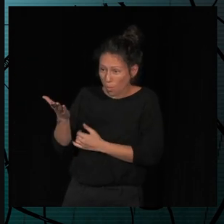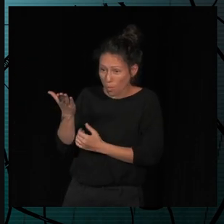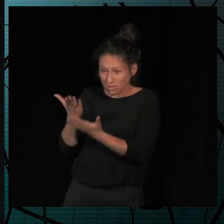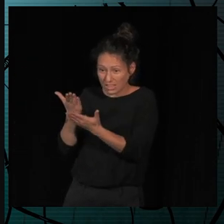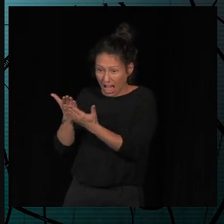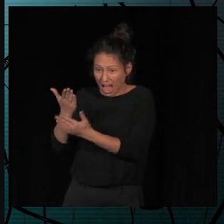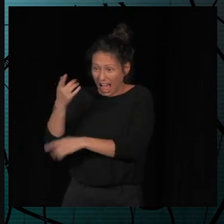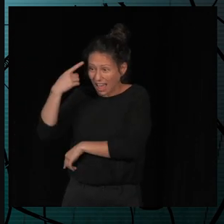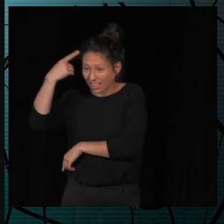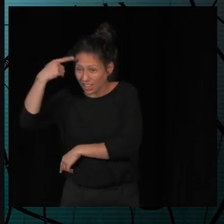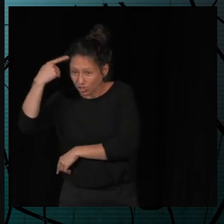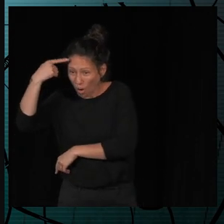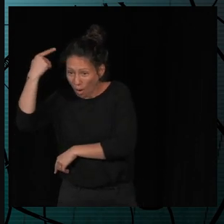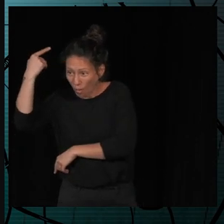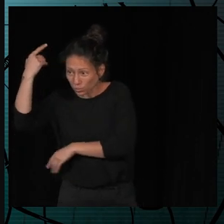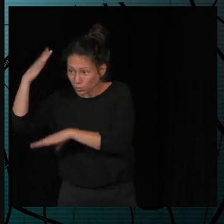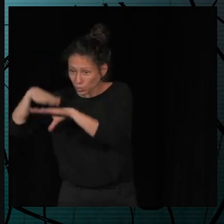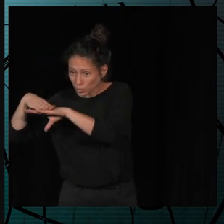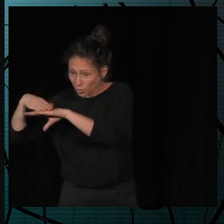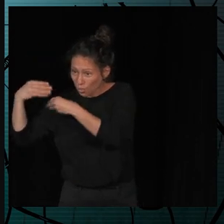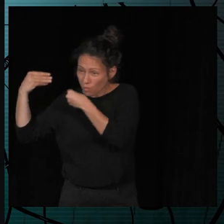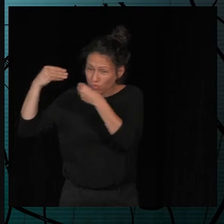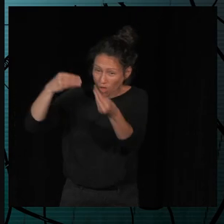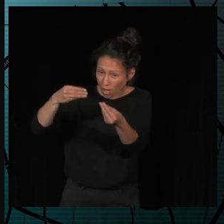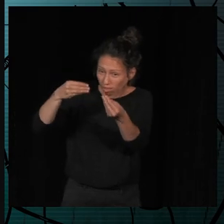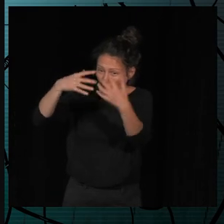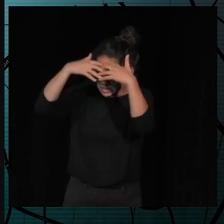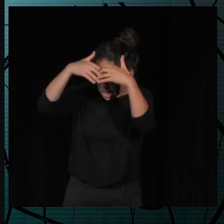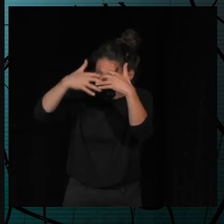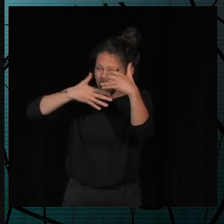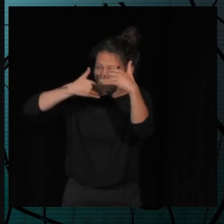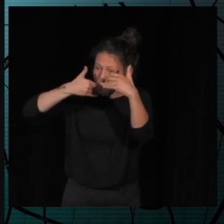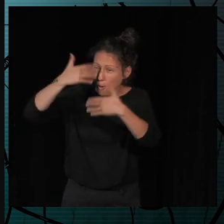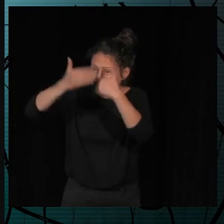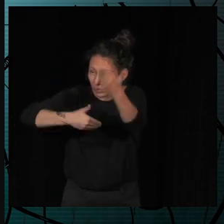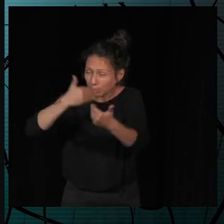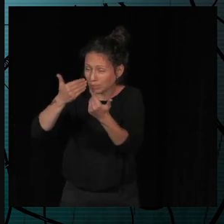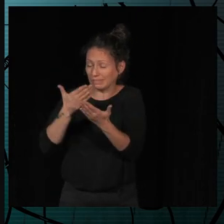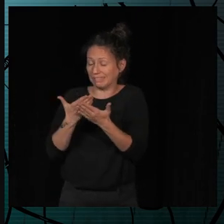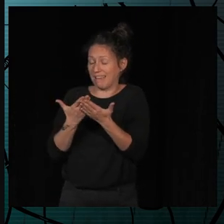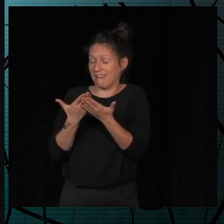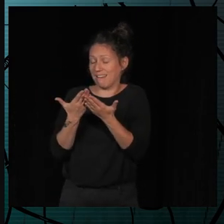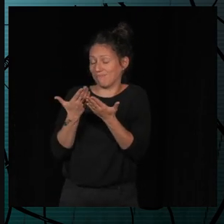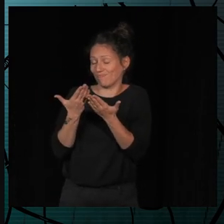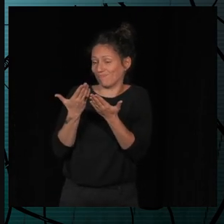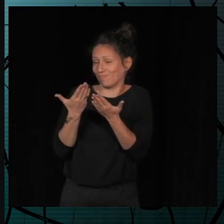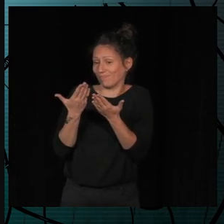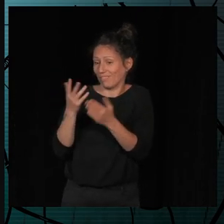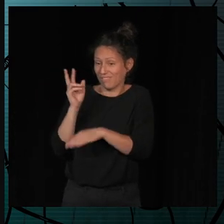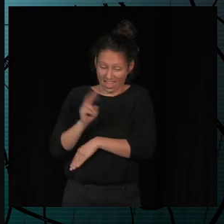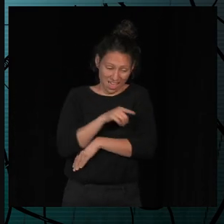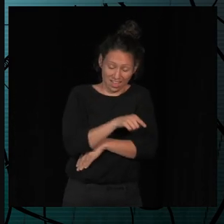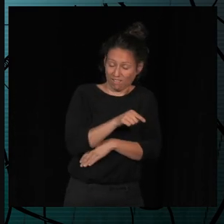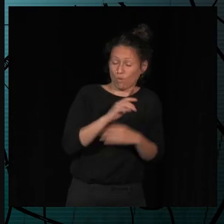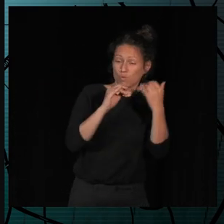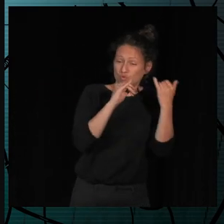intelligents qui enfin le mot plus qui améliore le mieux les fonctions cognitives je vais vraiment pas dire plus intelligent parce que je sais pas